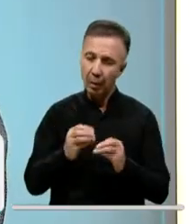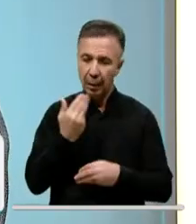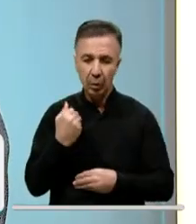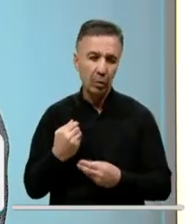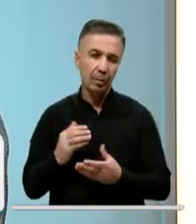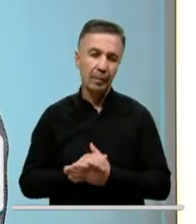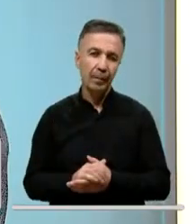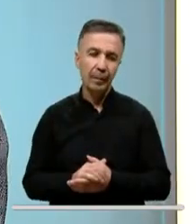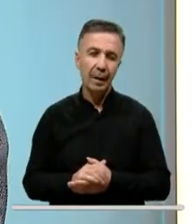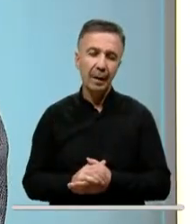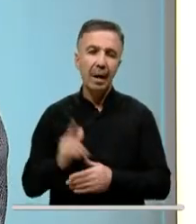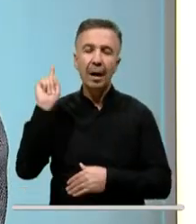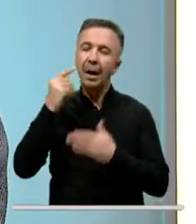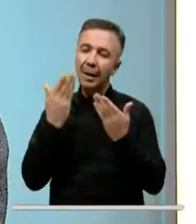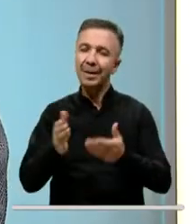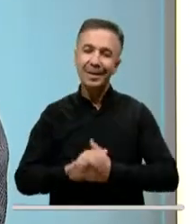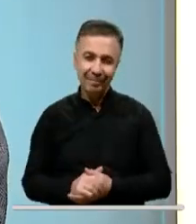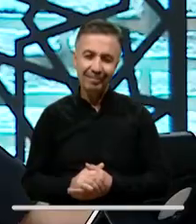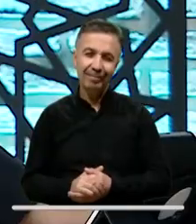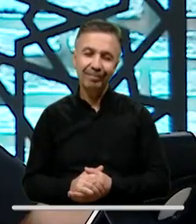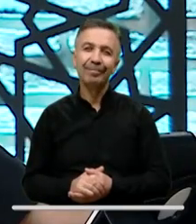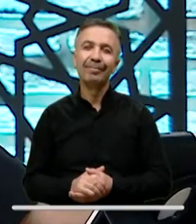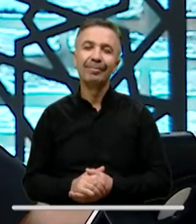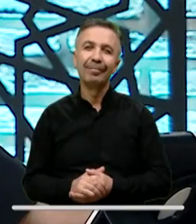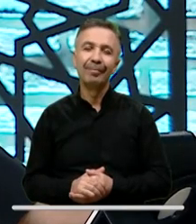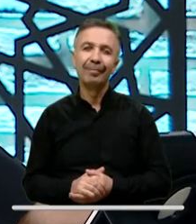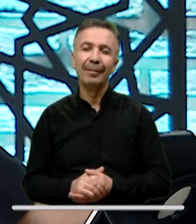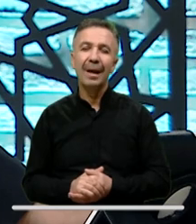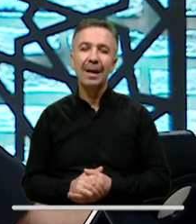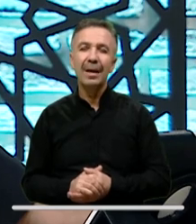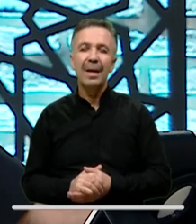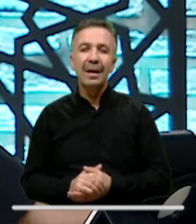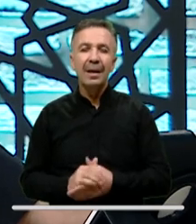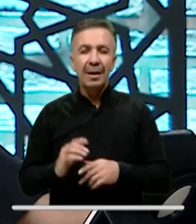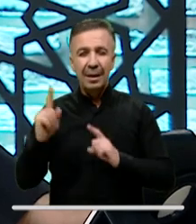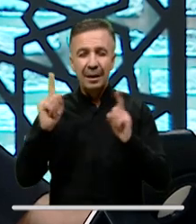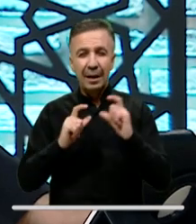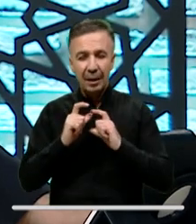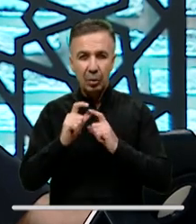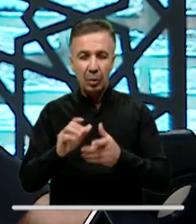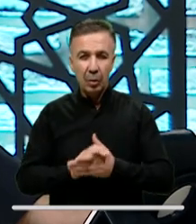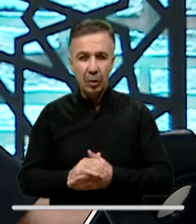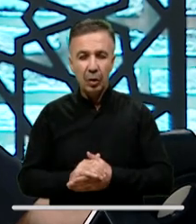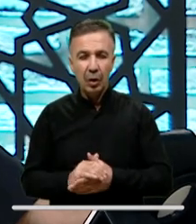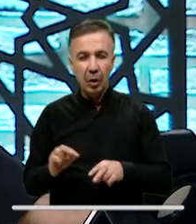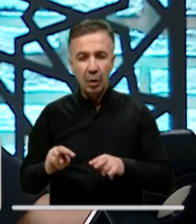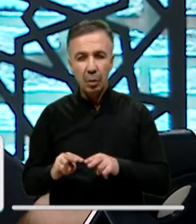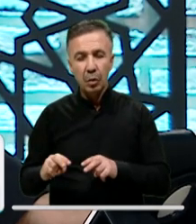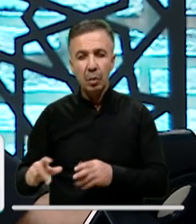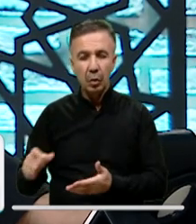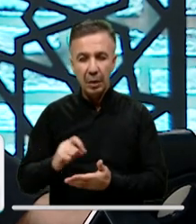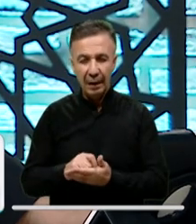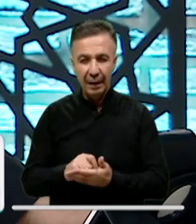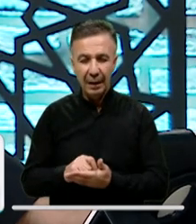gerek yoktur. Rabbim kabul eylesin. Amin efendim. Sosyal medyadan Zübeyir Bey selamlarını iletmişler. Müzdelife'de çadırlar vardı.